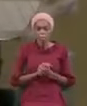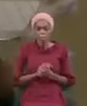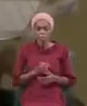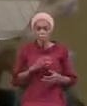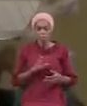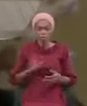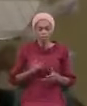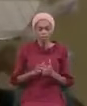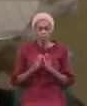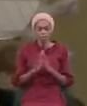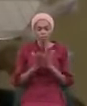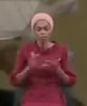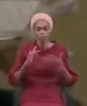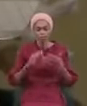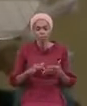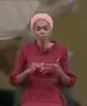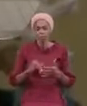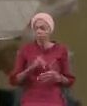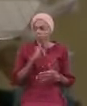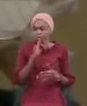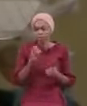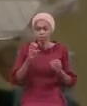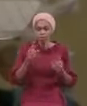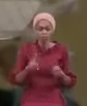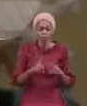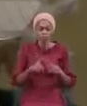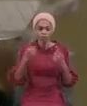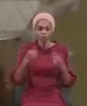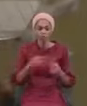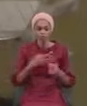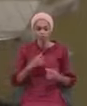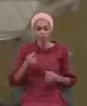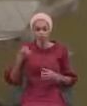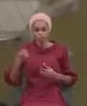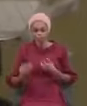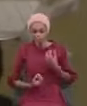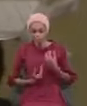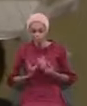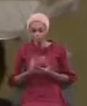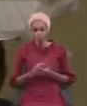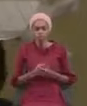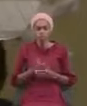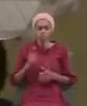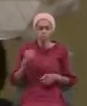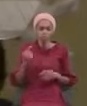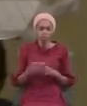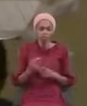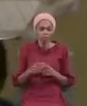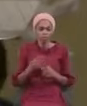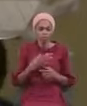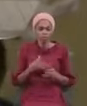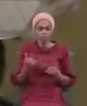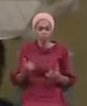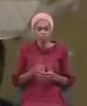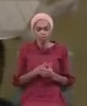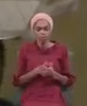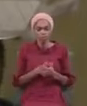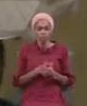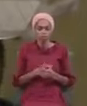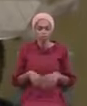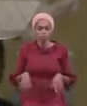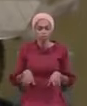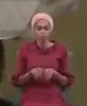réactiver la Parole de Dieu jeudi est là voyez je su que et avec tout ça vous serez